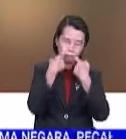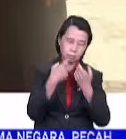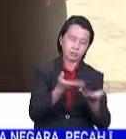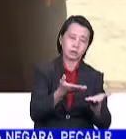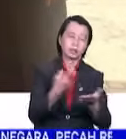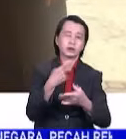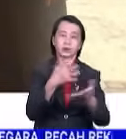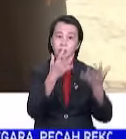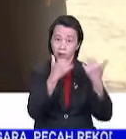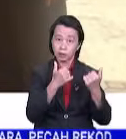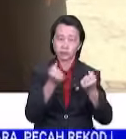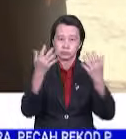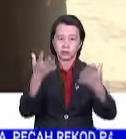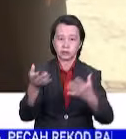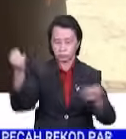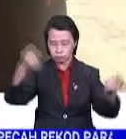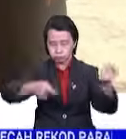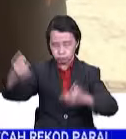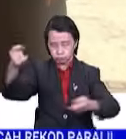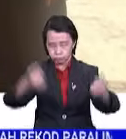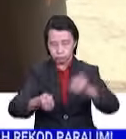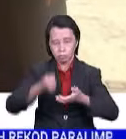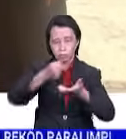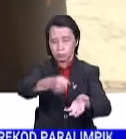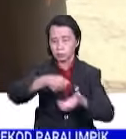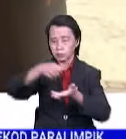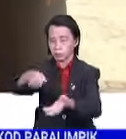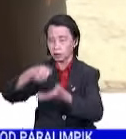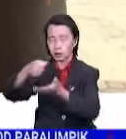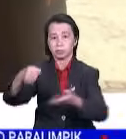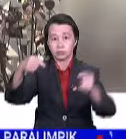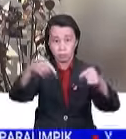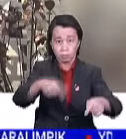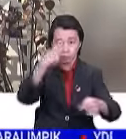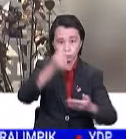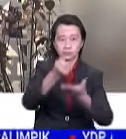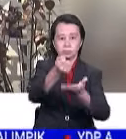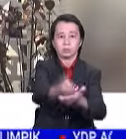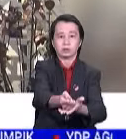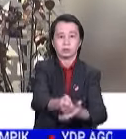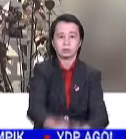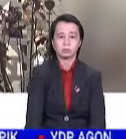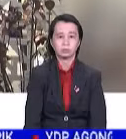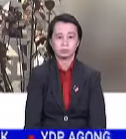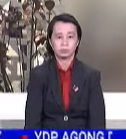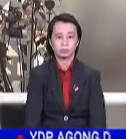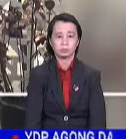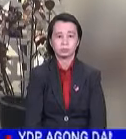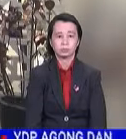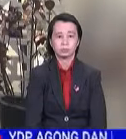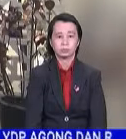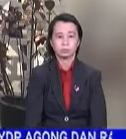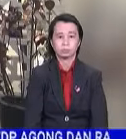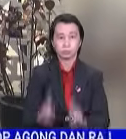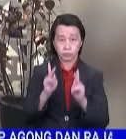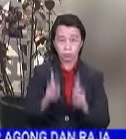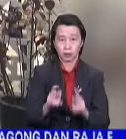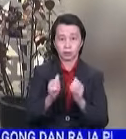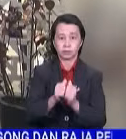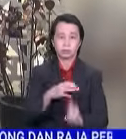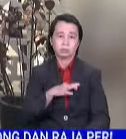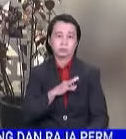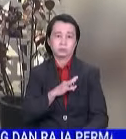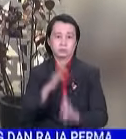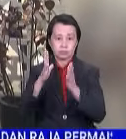dan kita harap banyak lebih sumbangan jangan sampai di sini untuk membantu pihaknya bersama